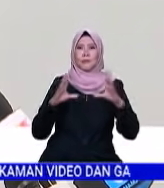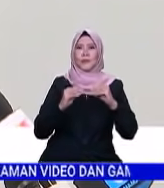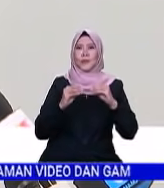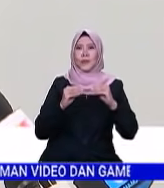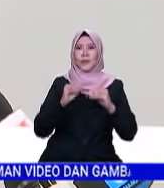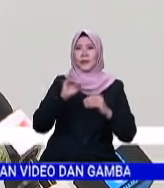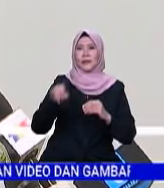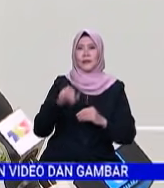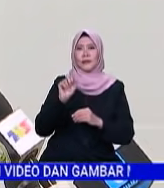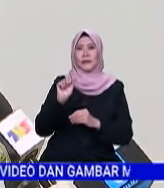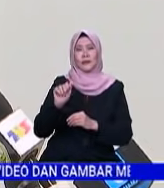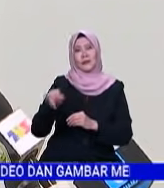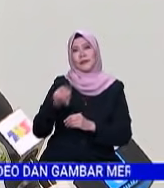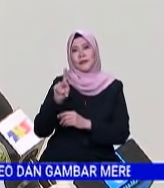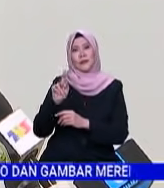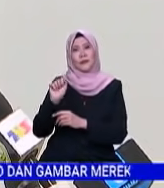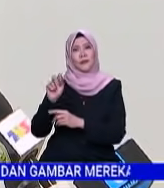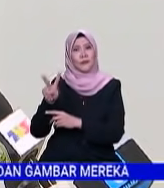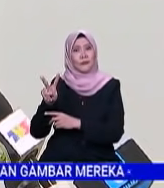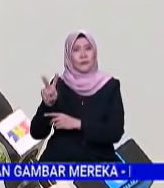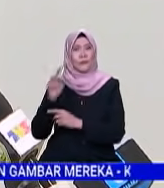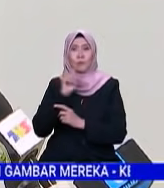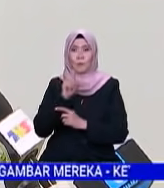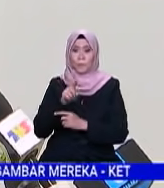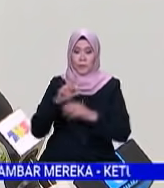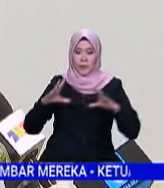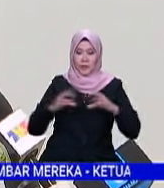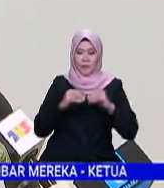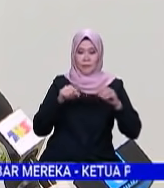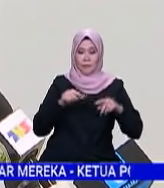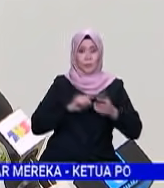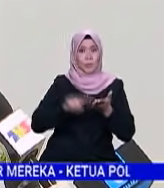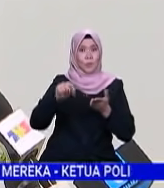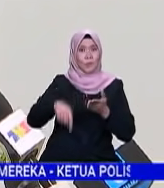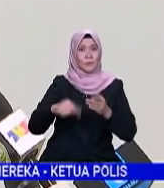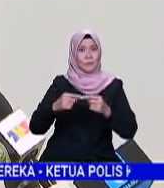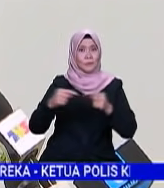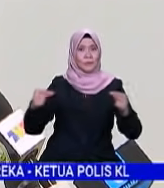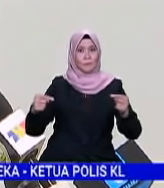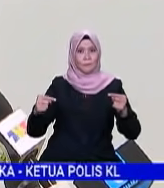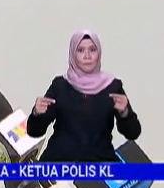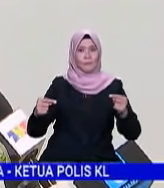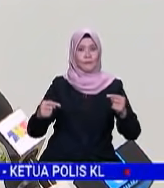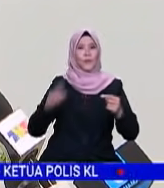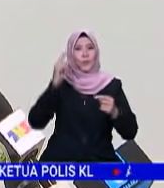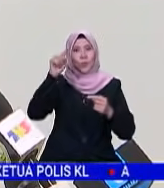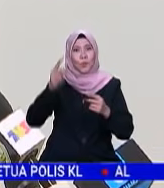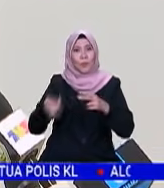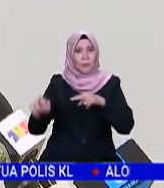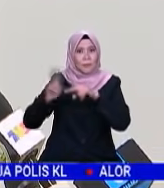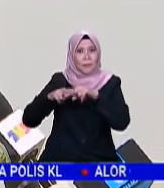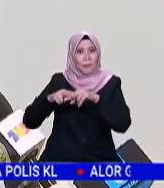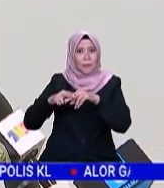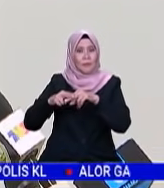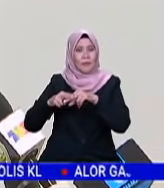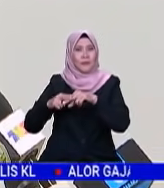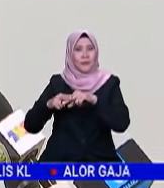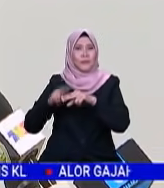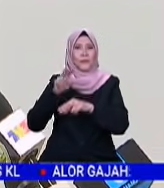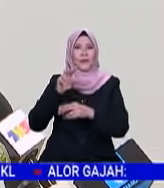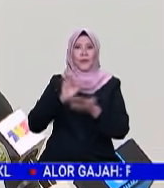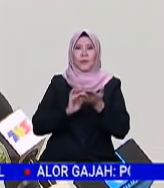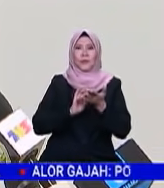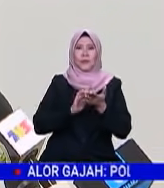mesyuarat JKJAV pada minggu ini, kita akan membuat keputusan perolehan tambahan untuk